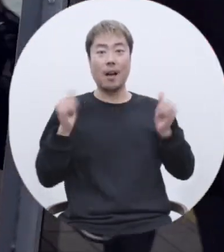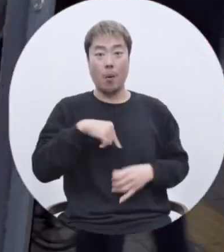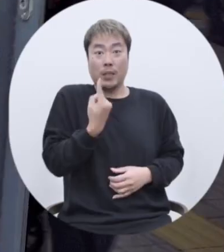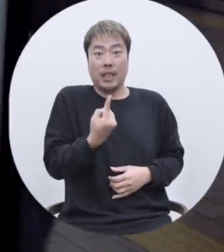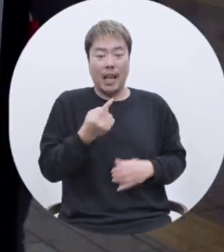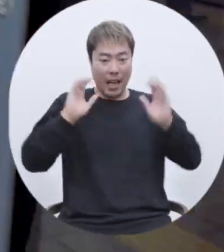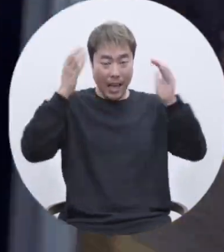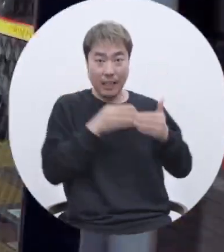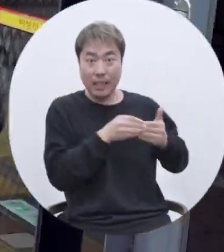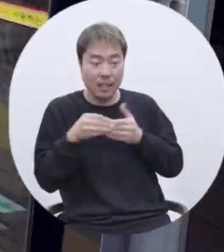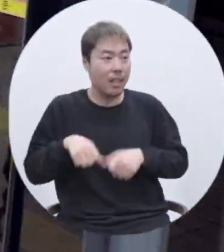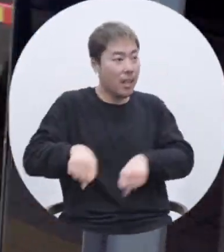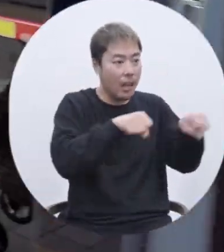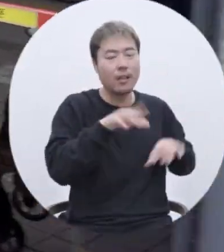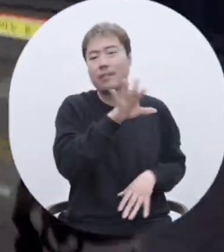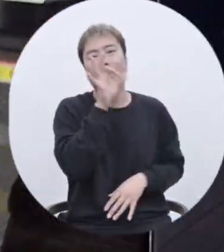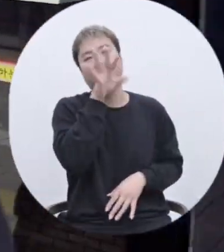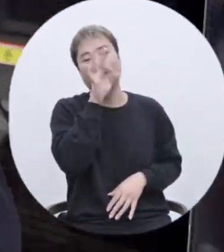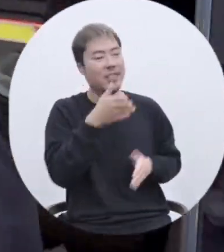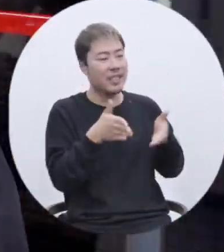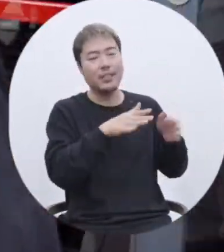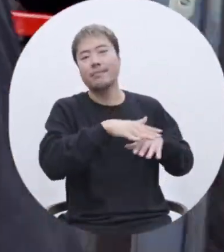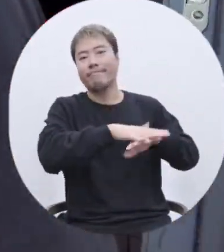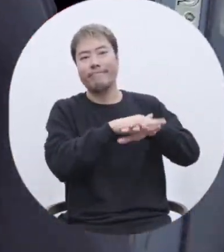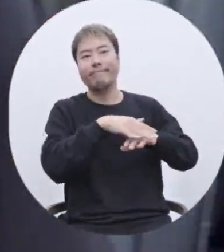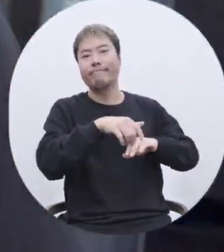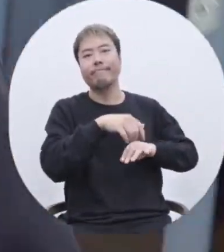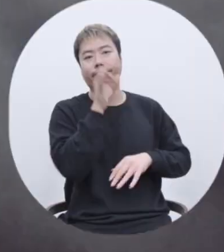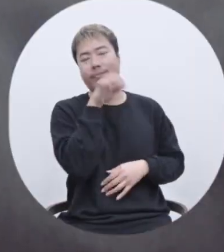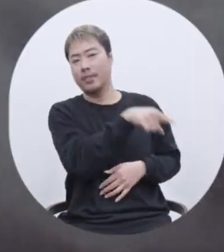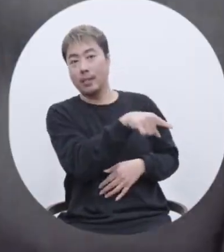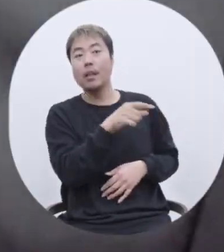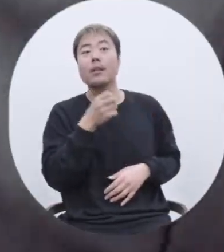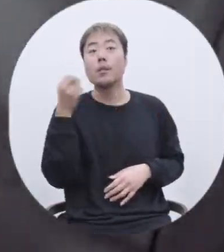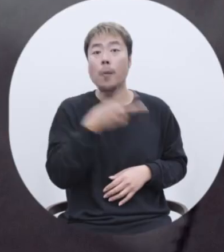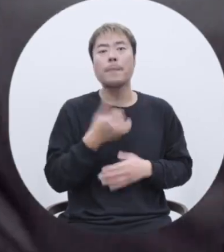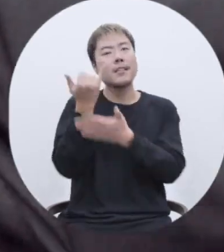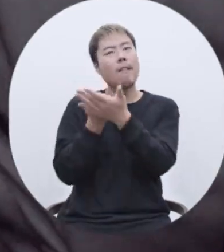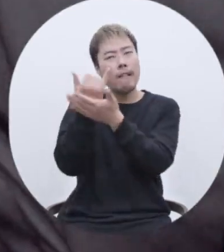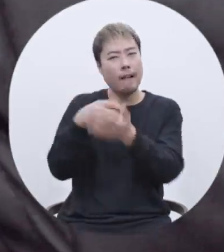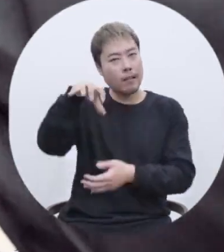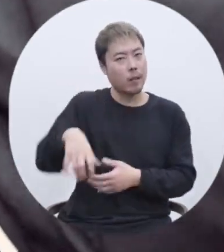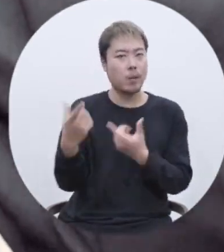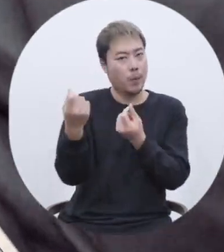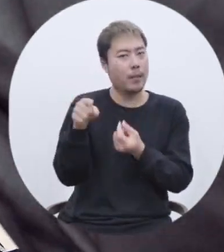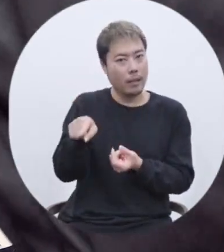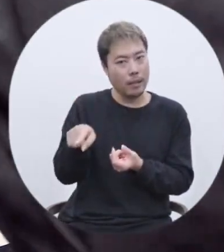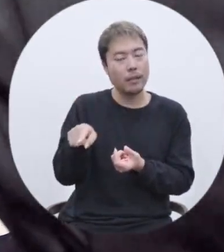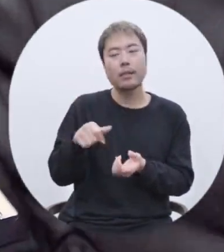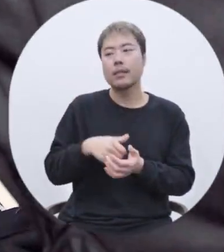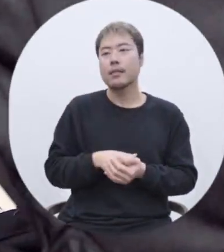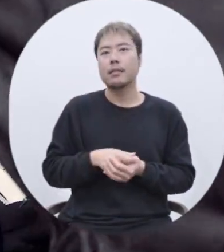혼자서 아이들 데리고는 절대 이동할 수 없는 공간이기 때문에 절대 안 갈 것 같고, 청량리역 같은 경우에도